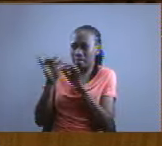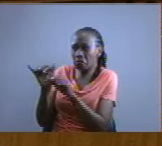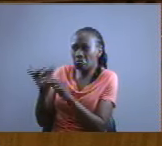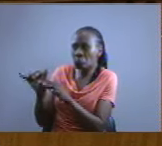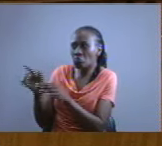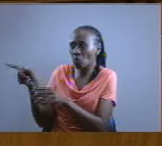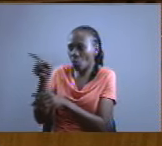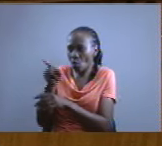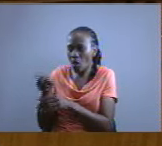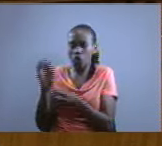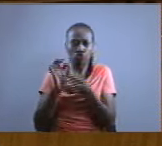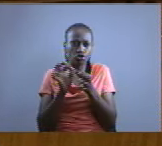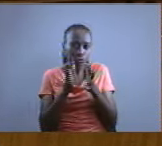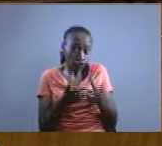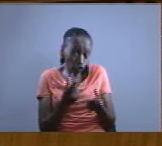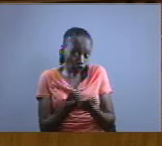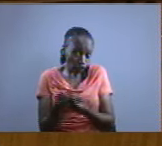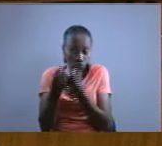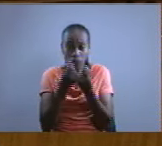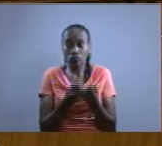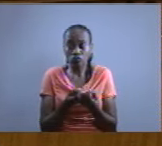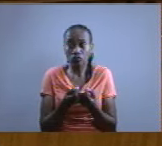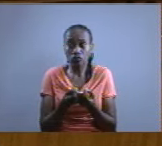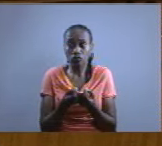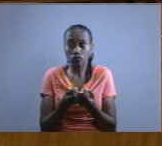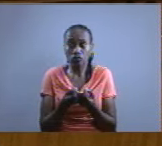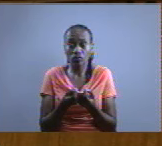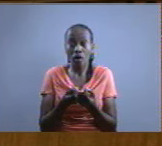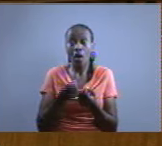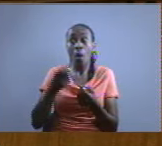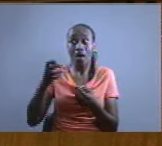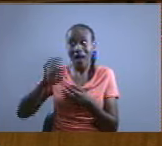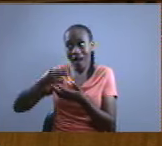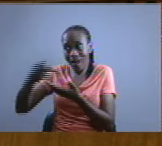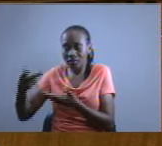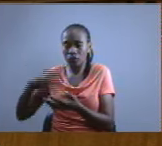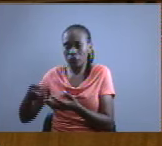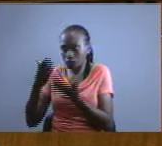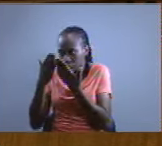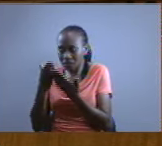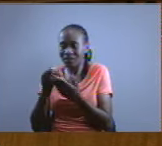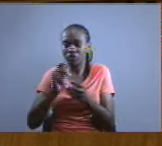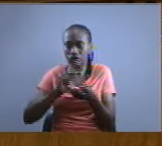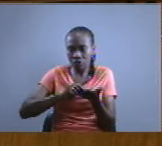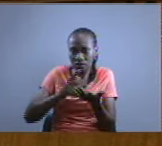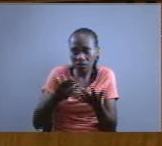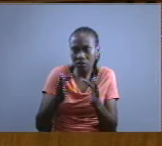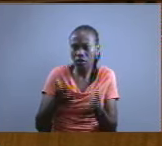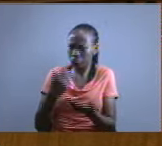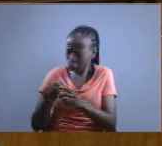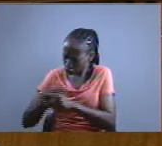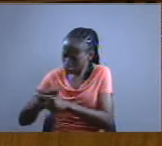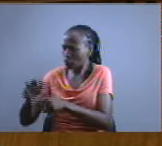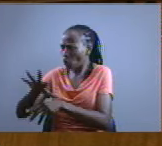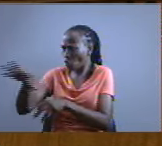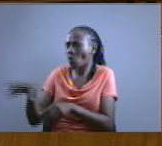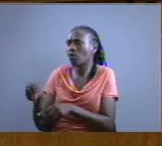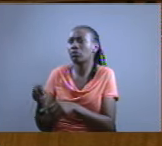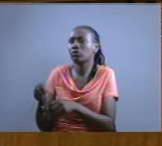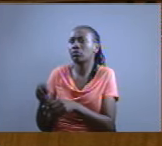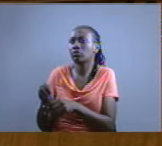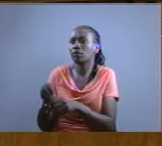taalversorgers en vertalers wil wees, behoorlik opgelei word en dat die publiek beskerm word teen